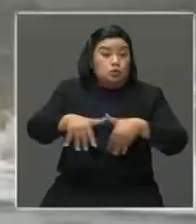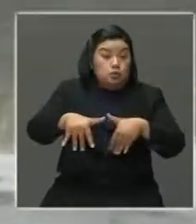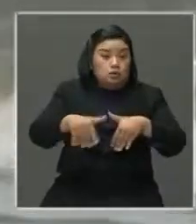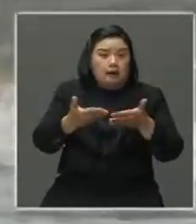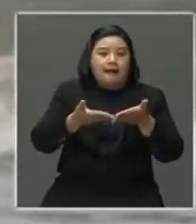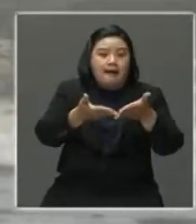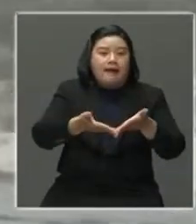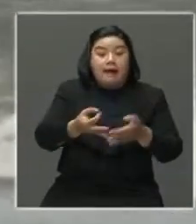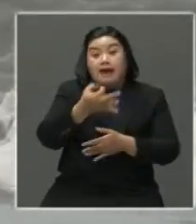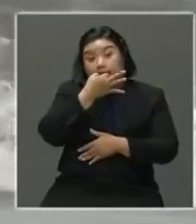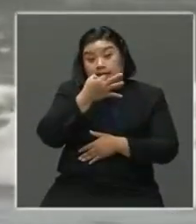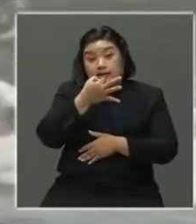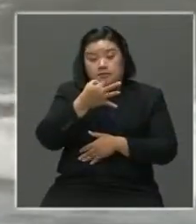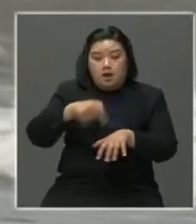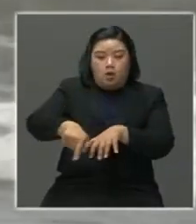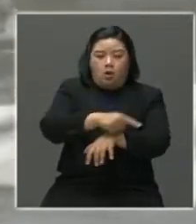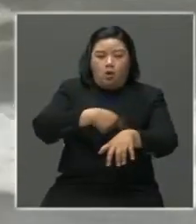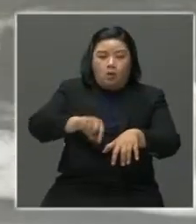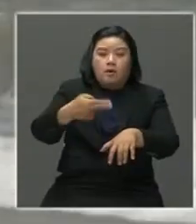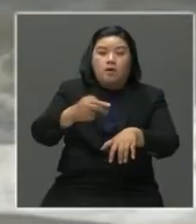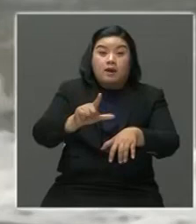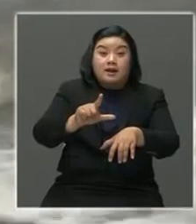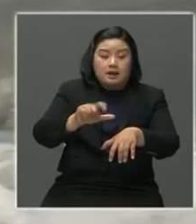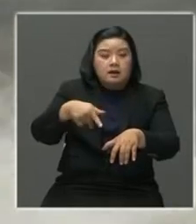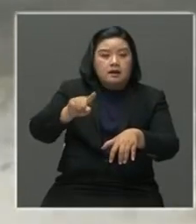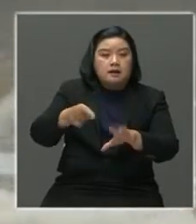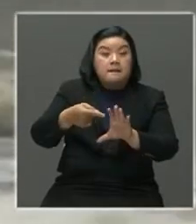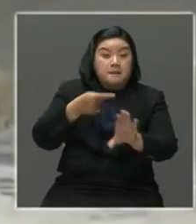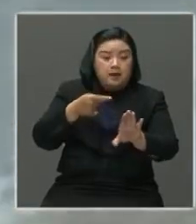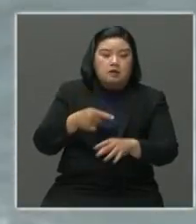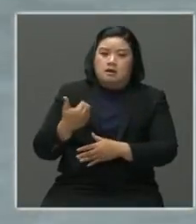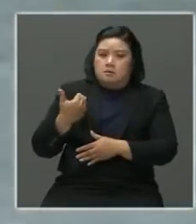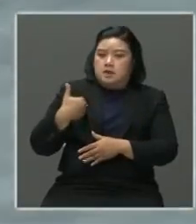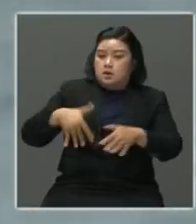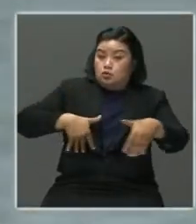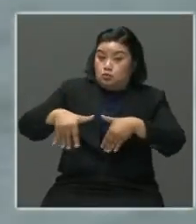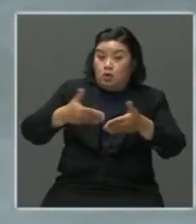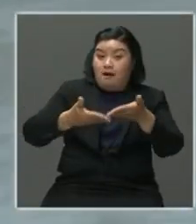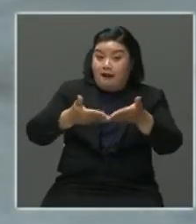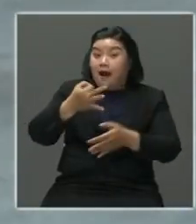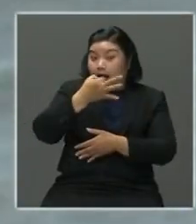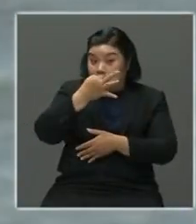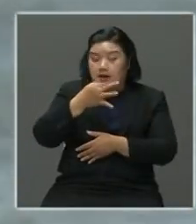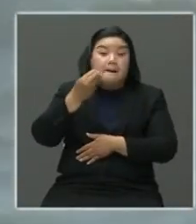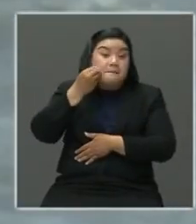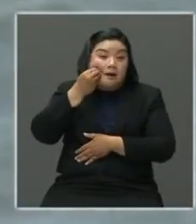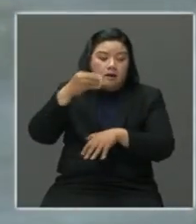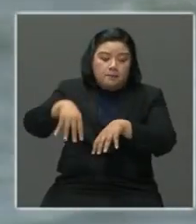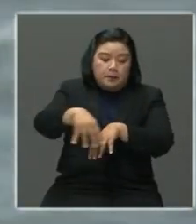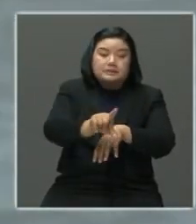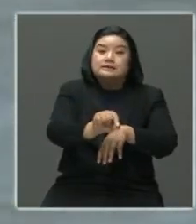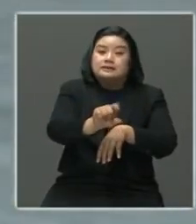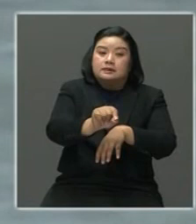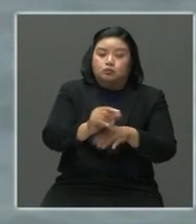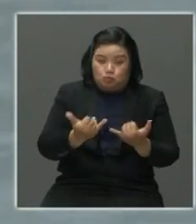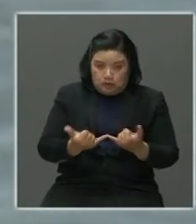ลอูลักหล่าโวยบนเกาะหลีเป๊ะค่ะพื้นที่ชุมชนที่มีชาวเลเนี่ยอยู่อาศัยเกือบ20หลังคาเรือนนะคะตอนนี้ก็ประสบปัญหากับ